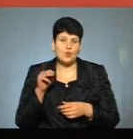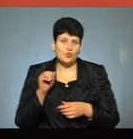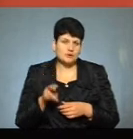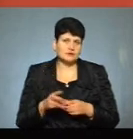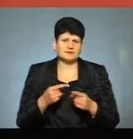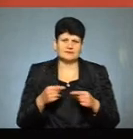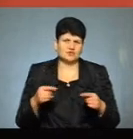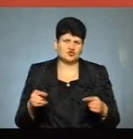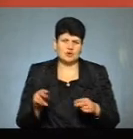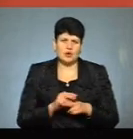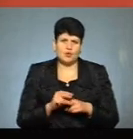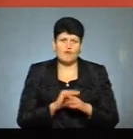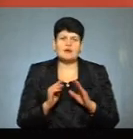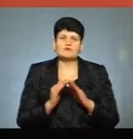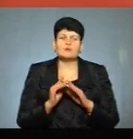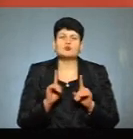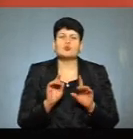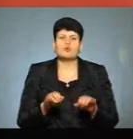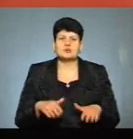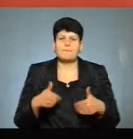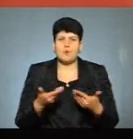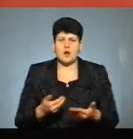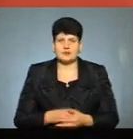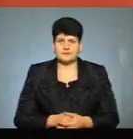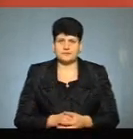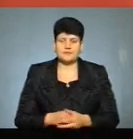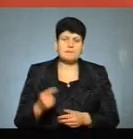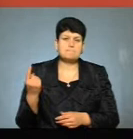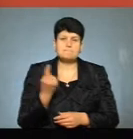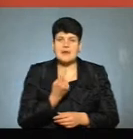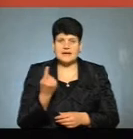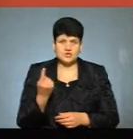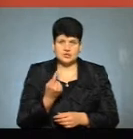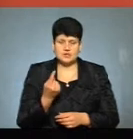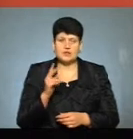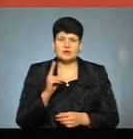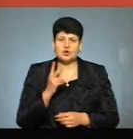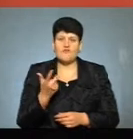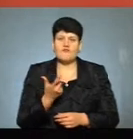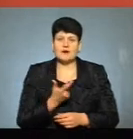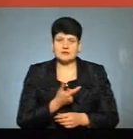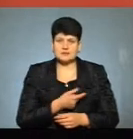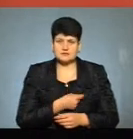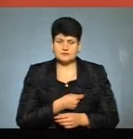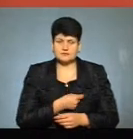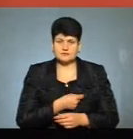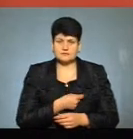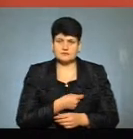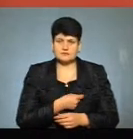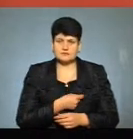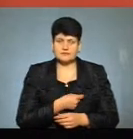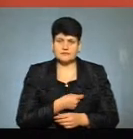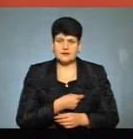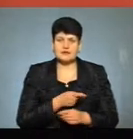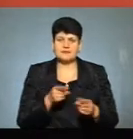самостійно вдома, що можете порадити? Ну, найперше, ті, хто не вакцинувалися, їм треба